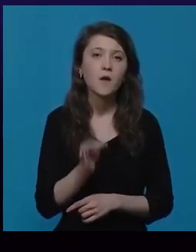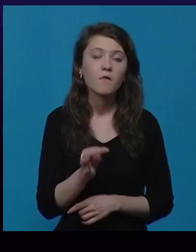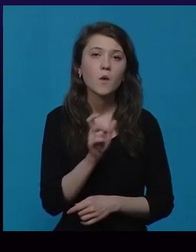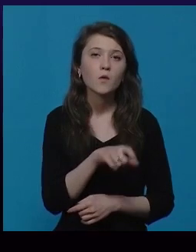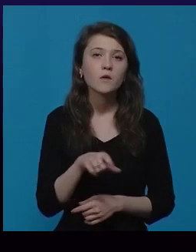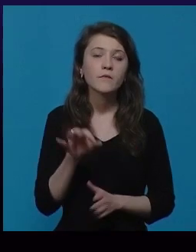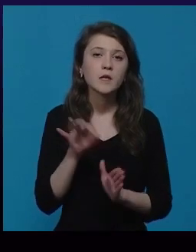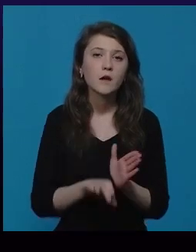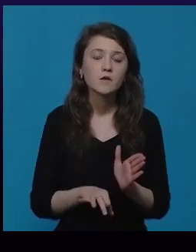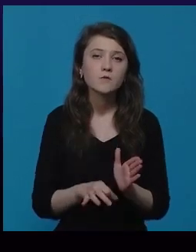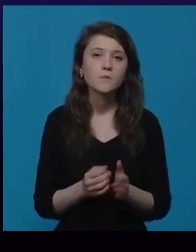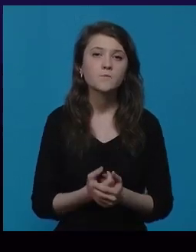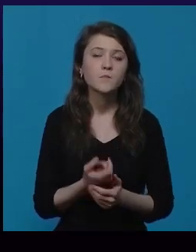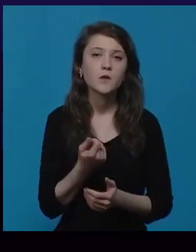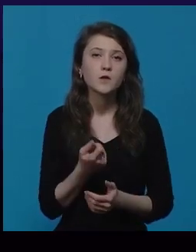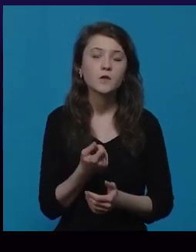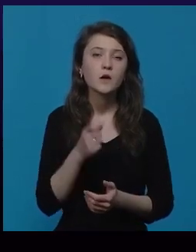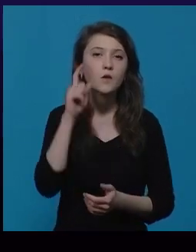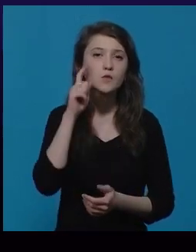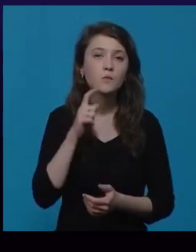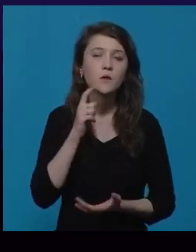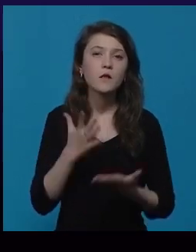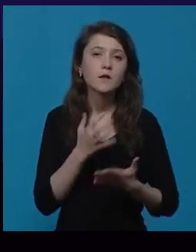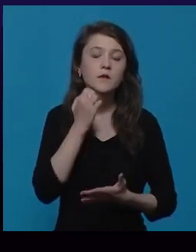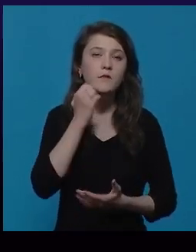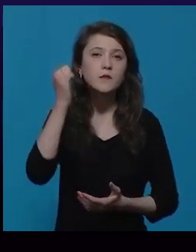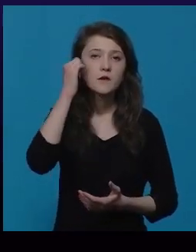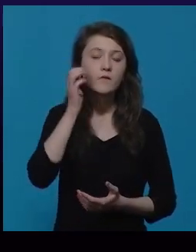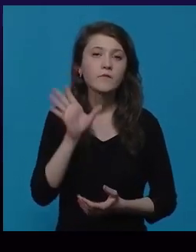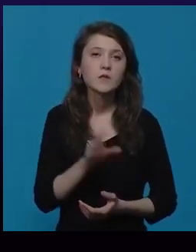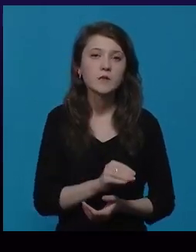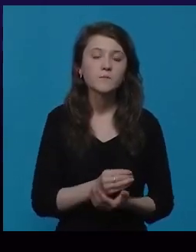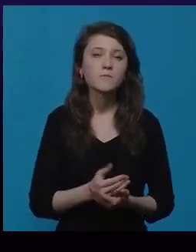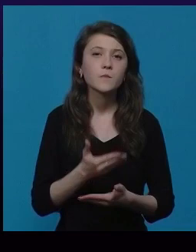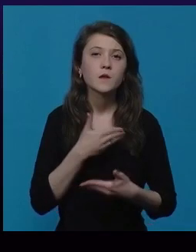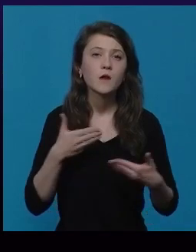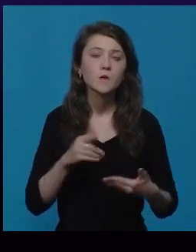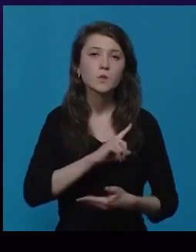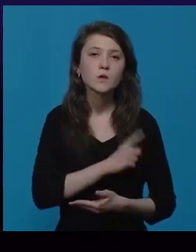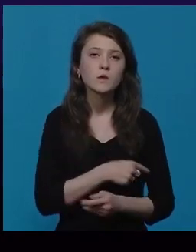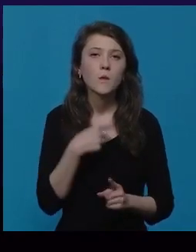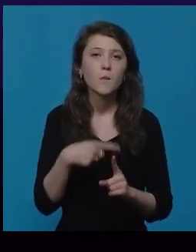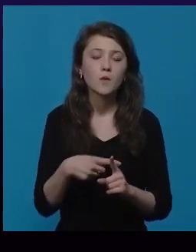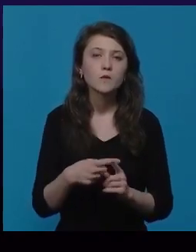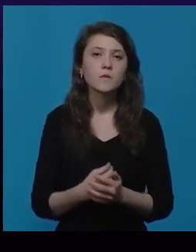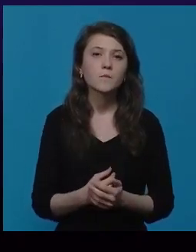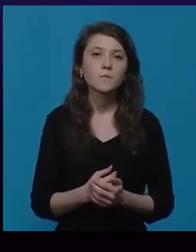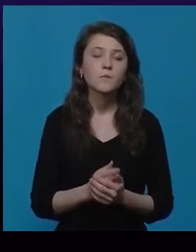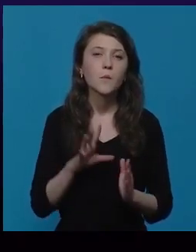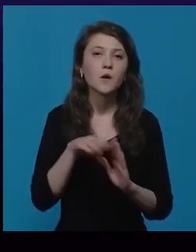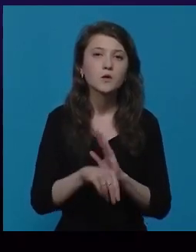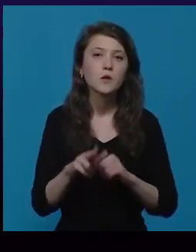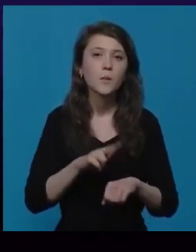ну, скажімо так, то не розуміли, але завдяки всім нашим зусиллям, плюс, я ж кажу, підключали поліцію в